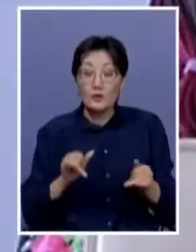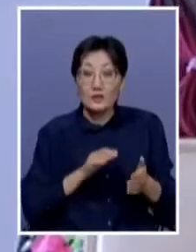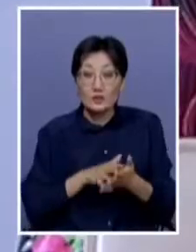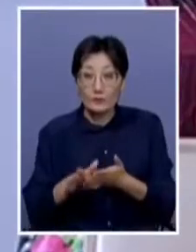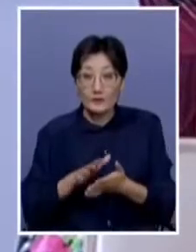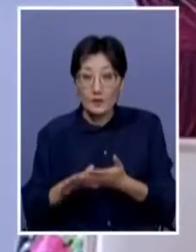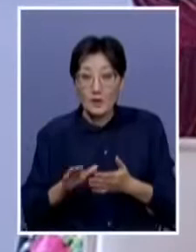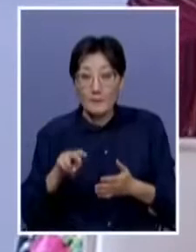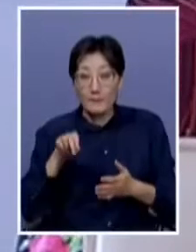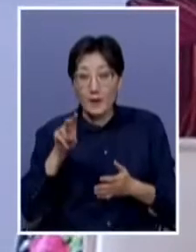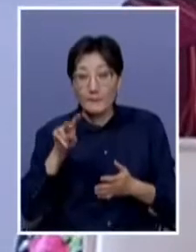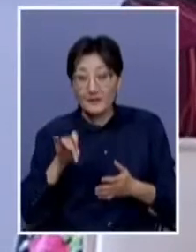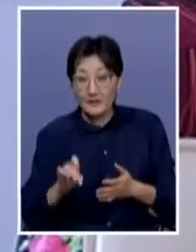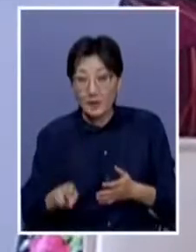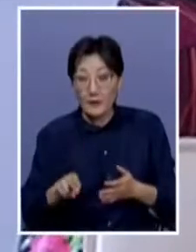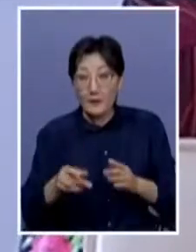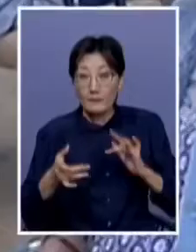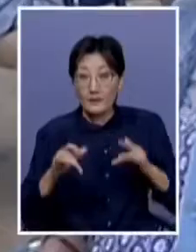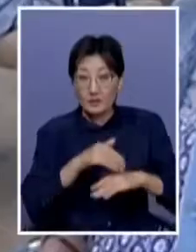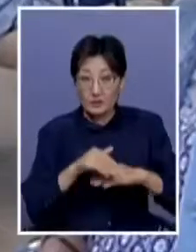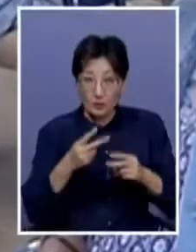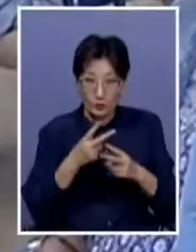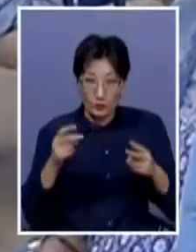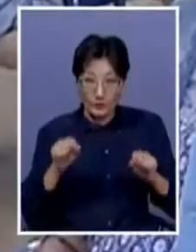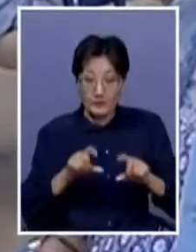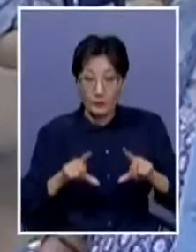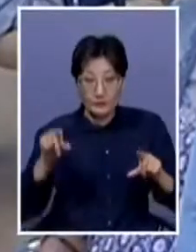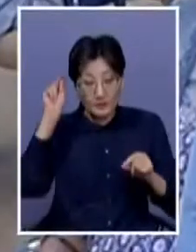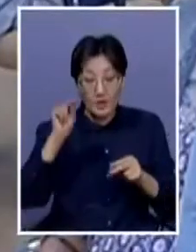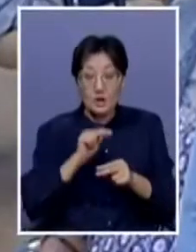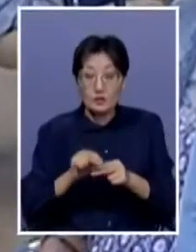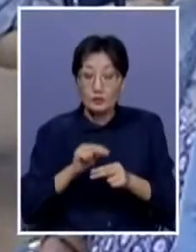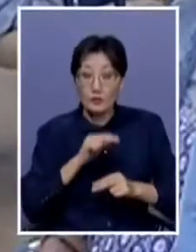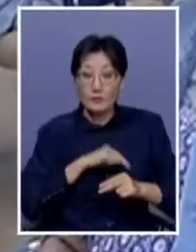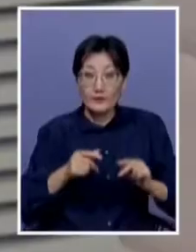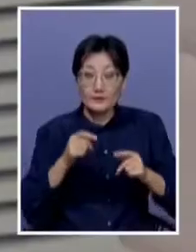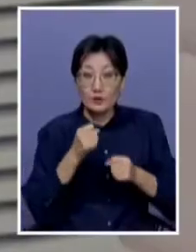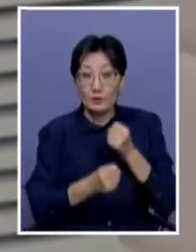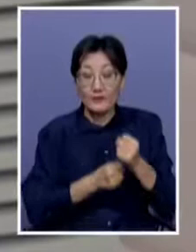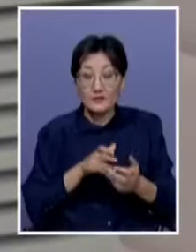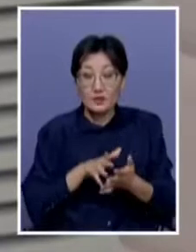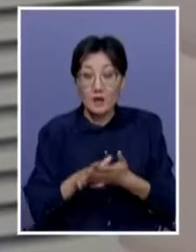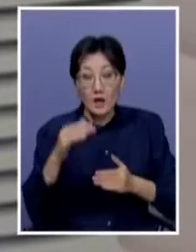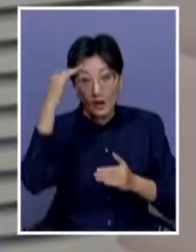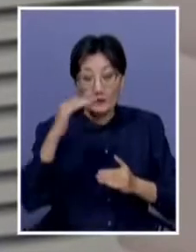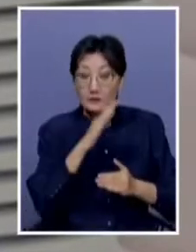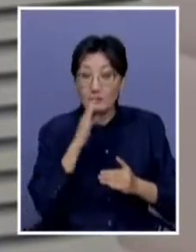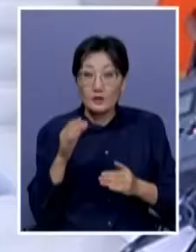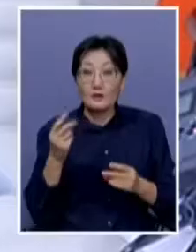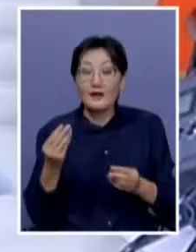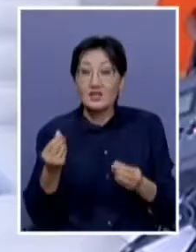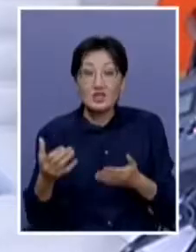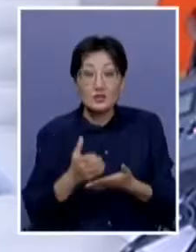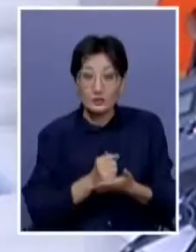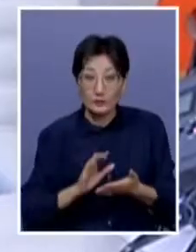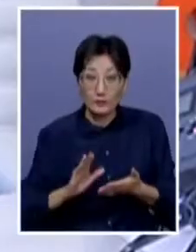жатқанын publicbudget.kz сайтынан көруге болады. Мектептердегі жөндеу жұмыстары мен материалдық шығын үшін ата-аналардан бір тиын да